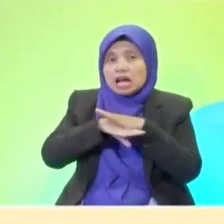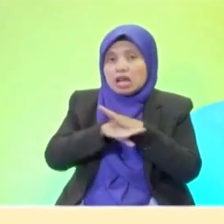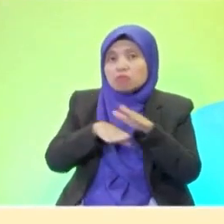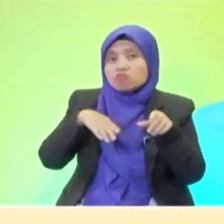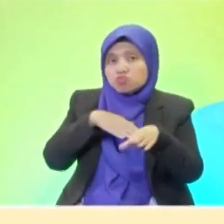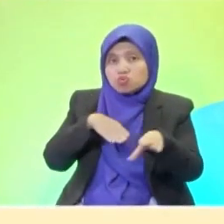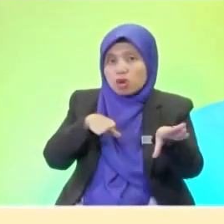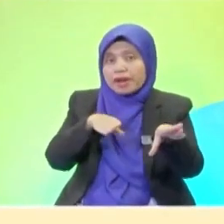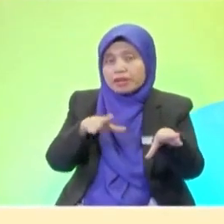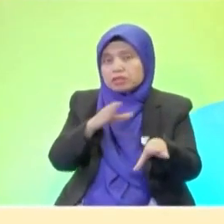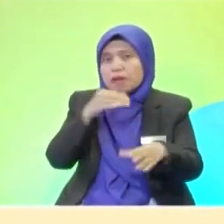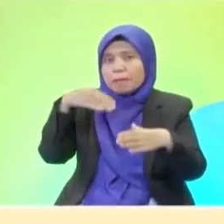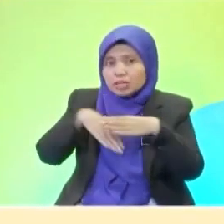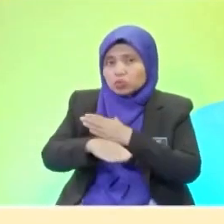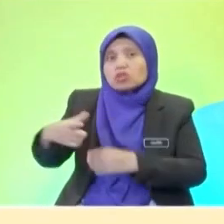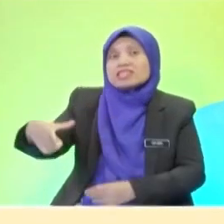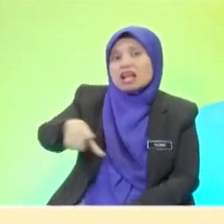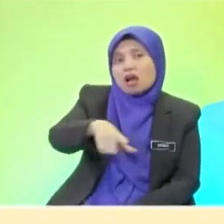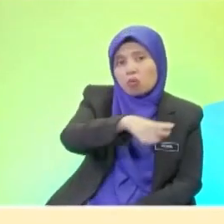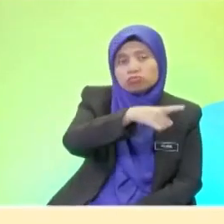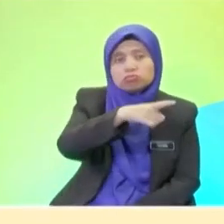mengalir ke laut biru